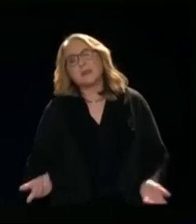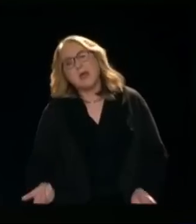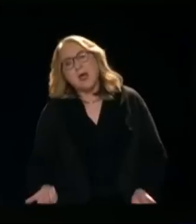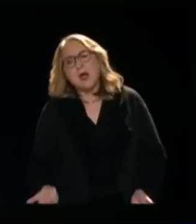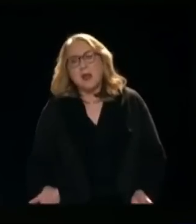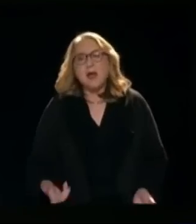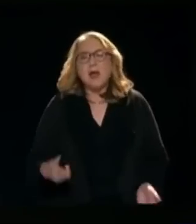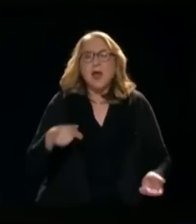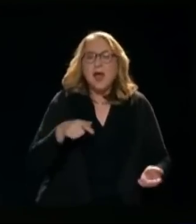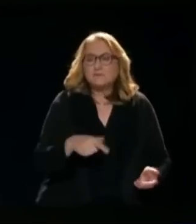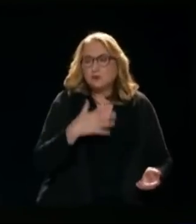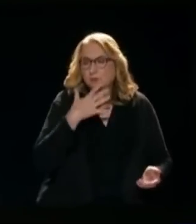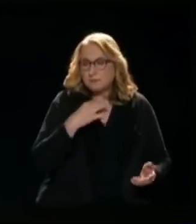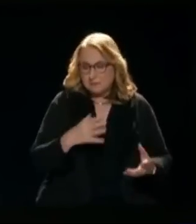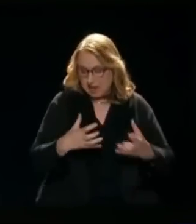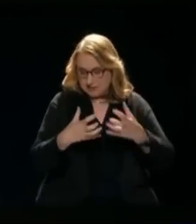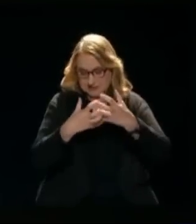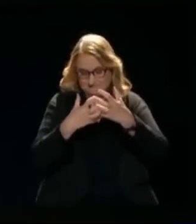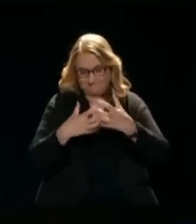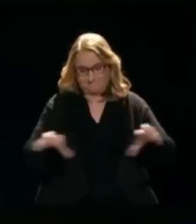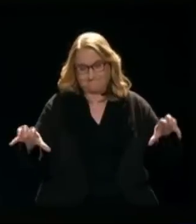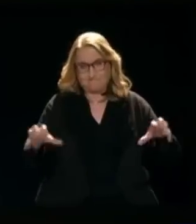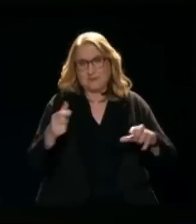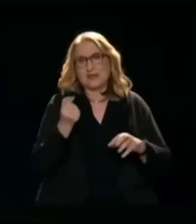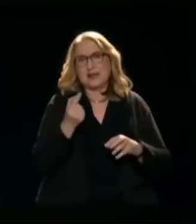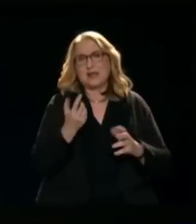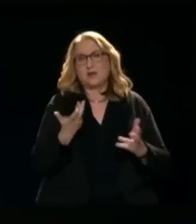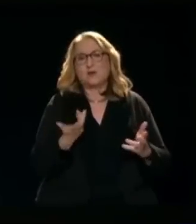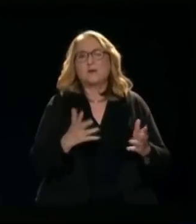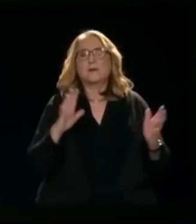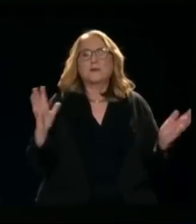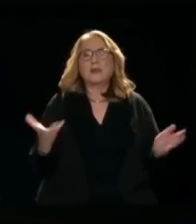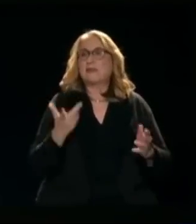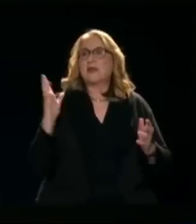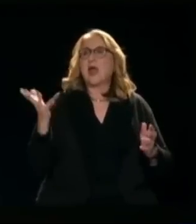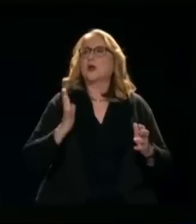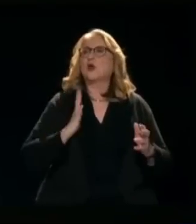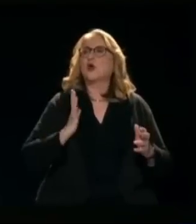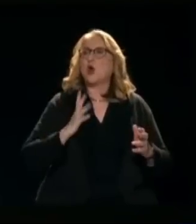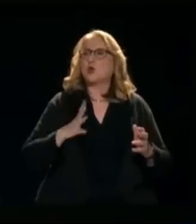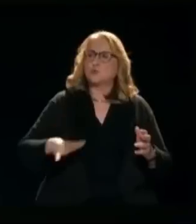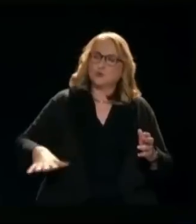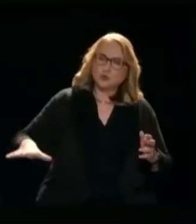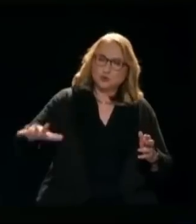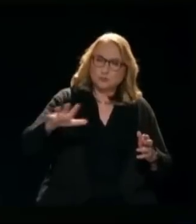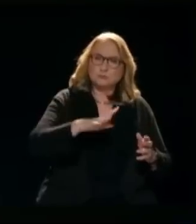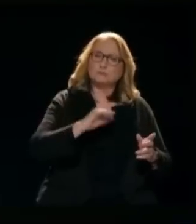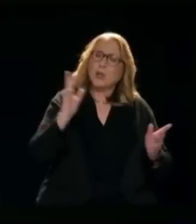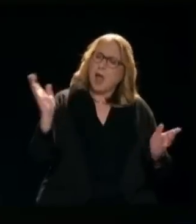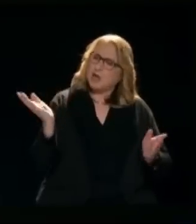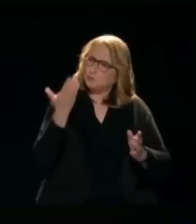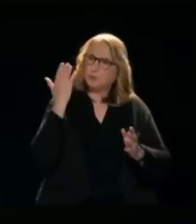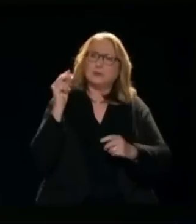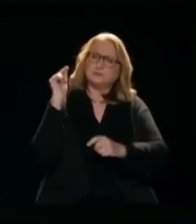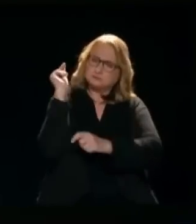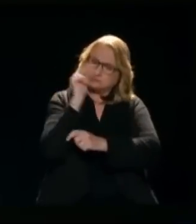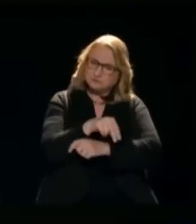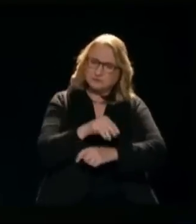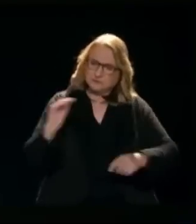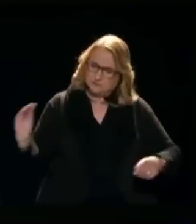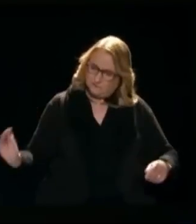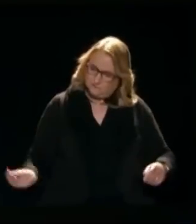εγώ, διχαστικό. Δηλαδή, αν ο κόσμος έδινε την εντολή στον Δημήτρη Καζάκη και στα υπόλοιπα κόμματα να, για μια